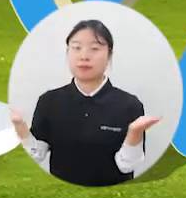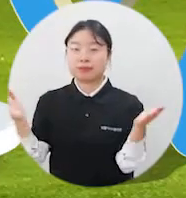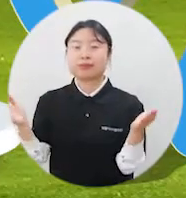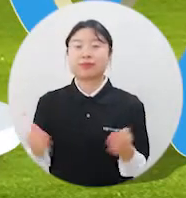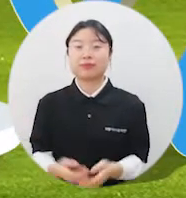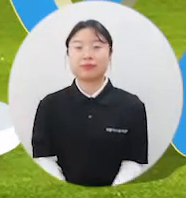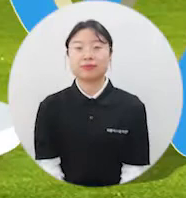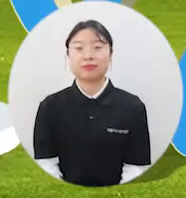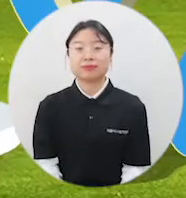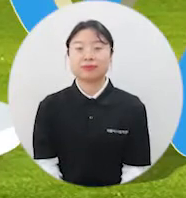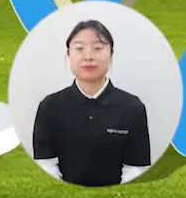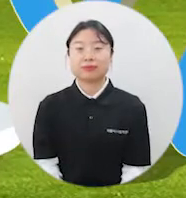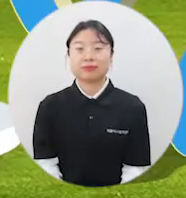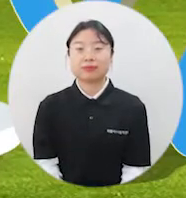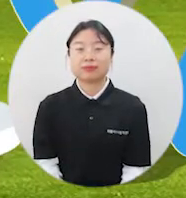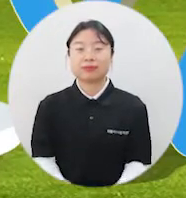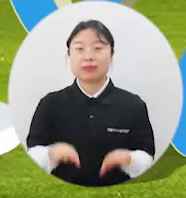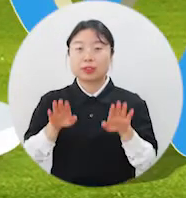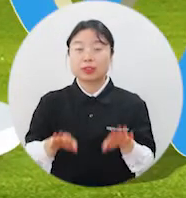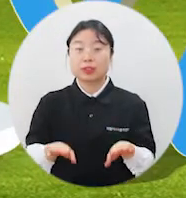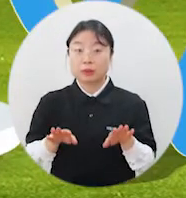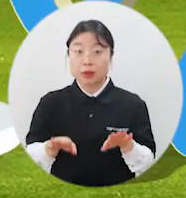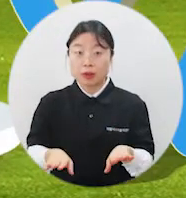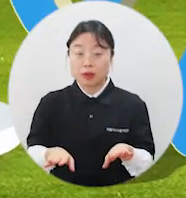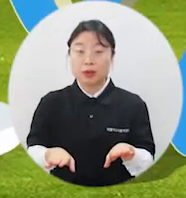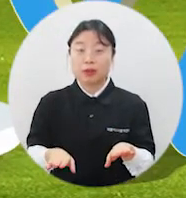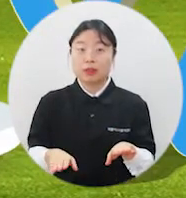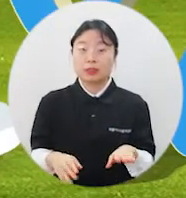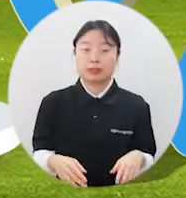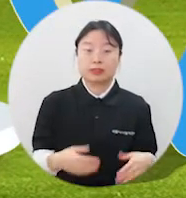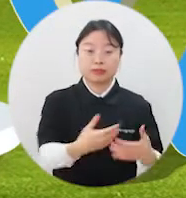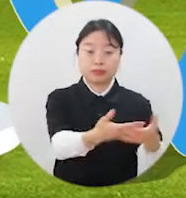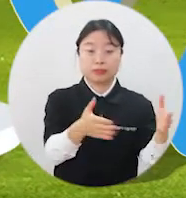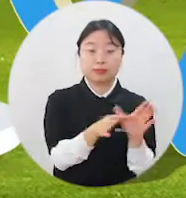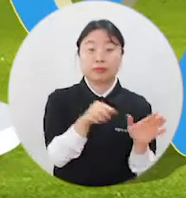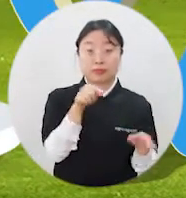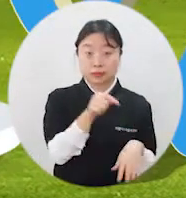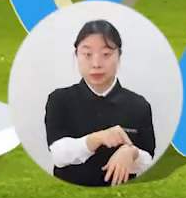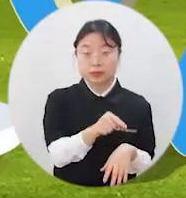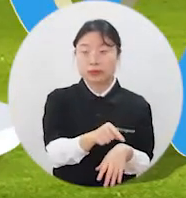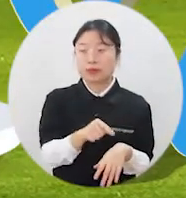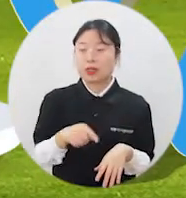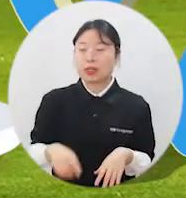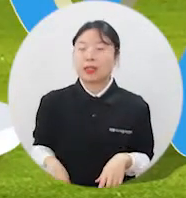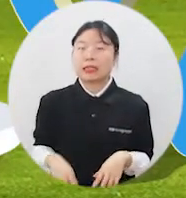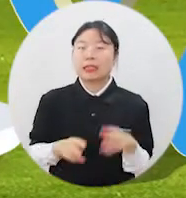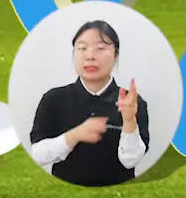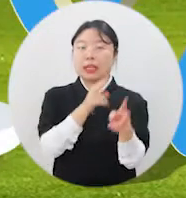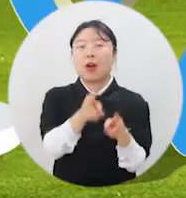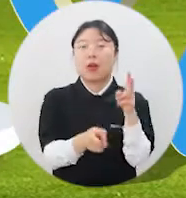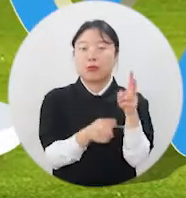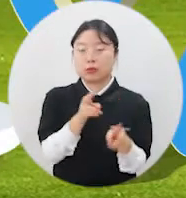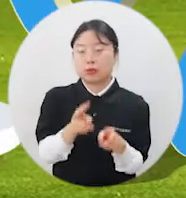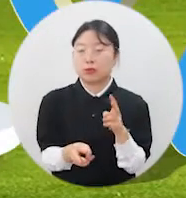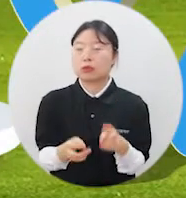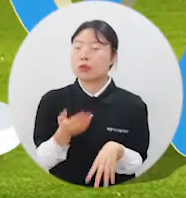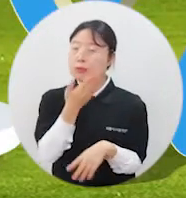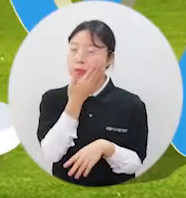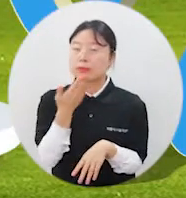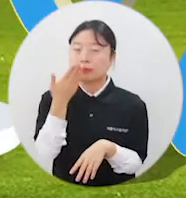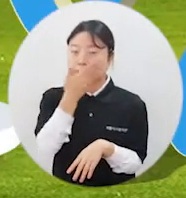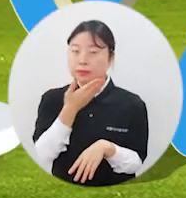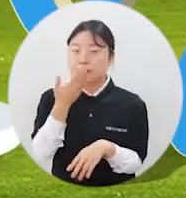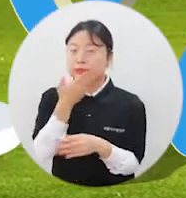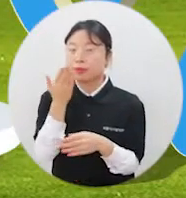영양보조식품을 지원했습니다. 이번 영양보조식품 전달은 건강하고 행복하게 겨울나기 사업의 일환으로